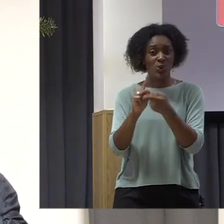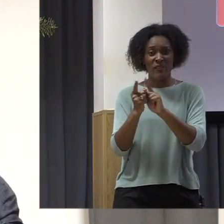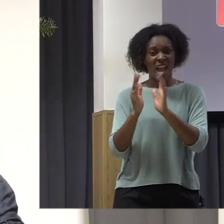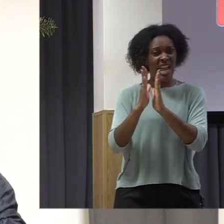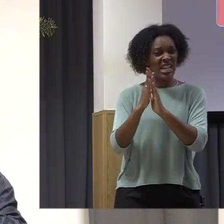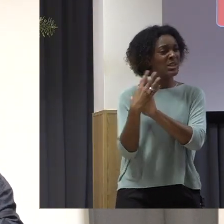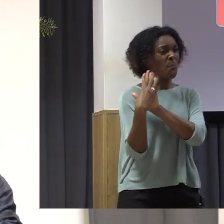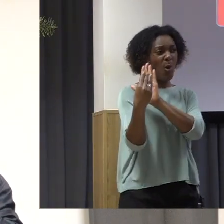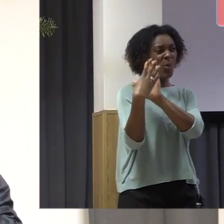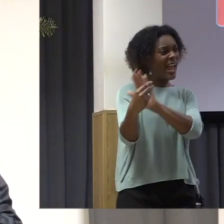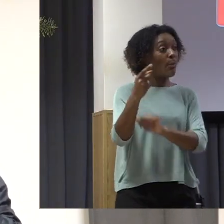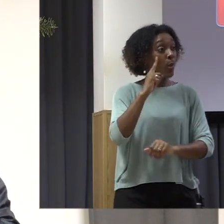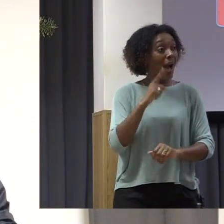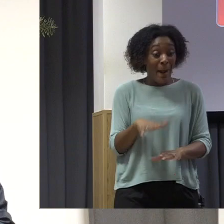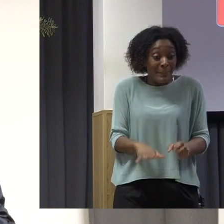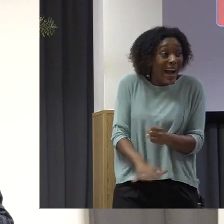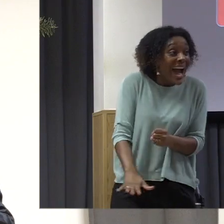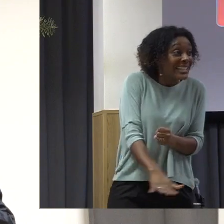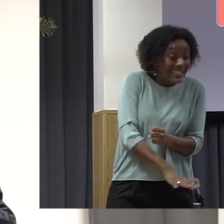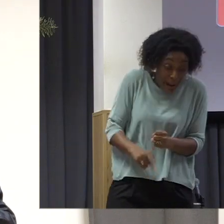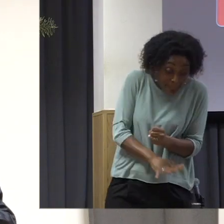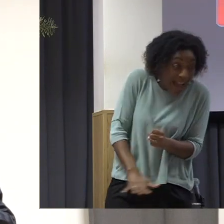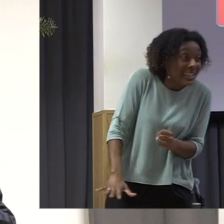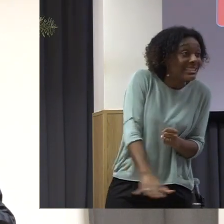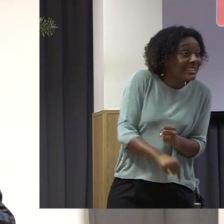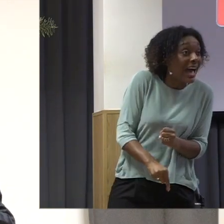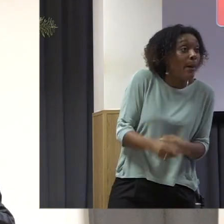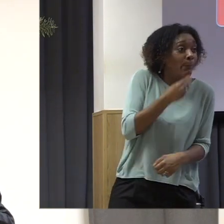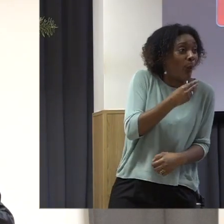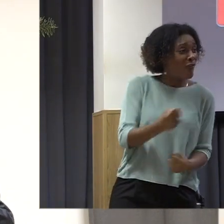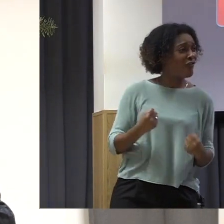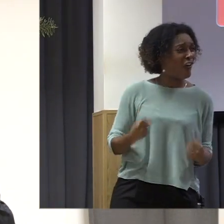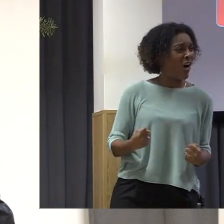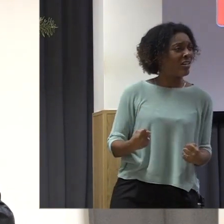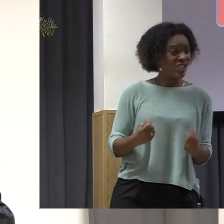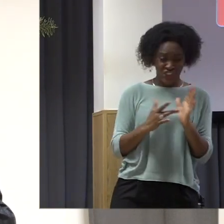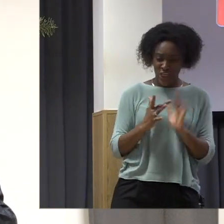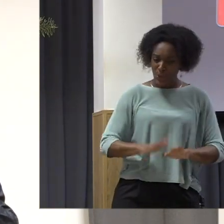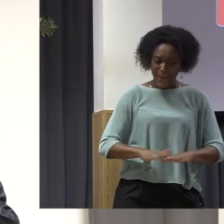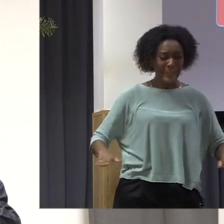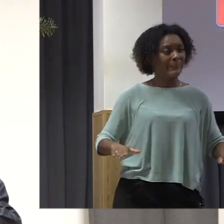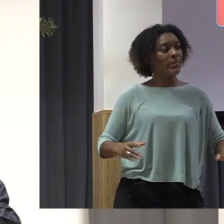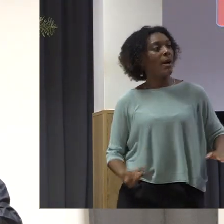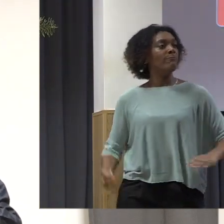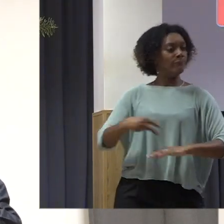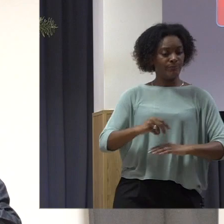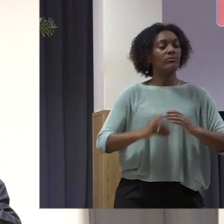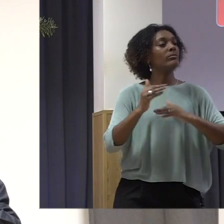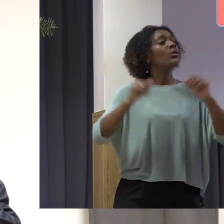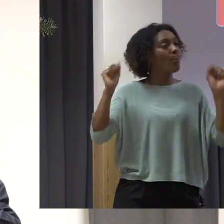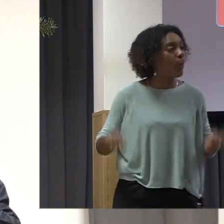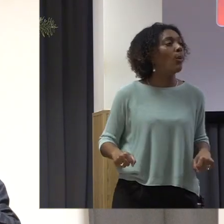parce que d'emblée, ils ont construit sur les bons fondements. Ils n'ont pas transigé par rapport à